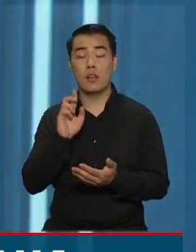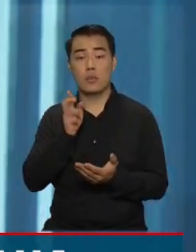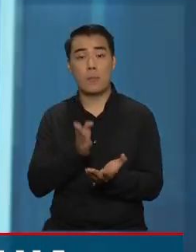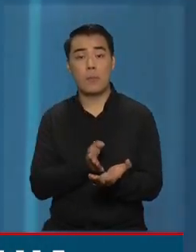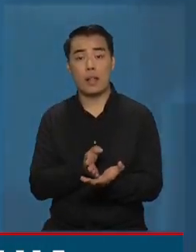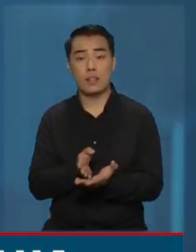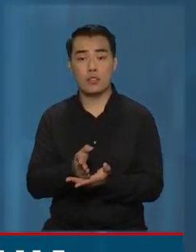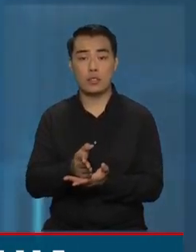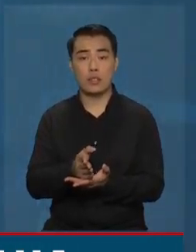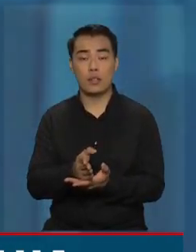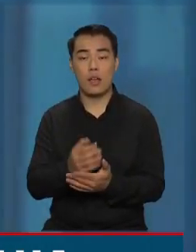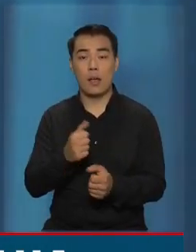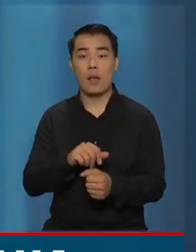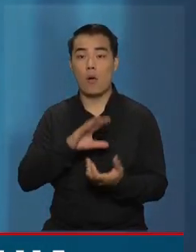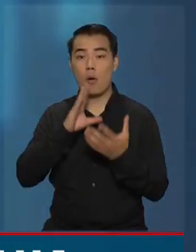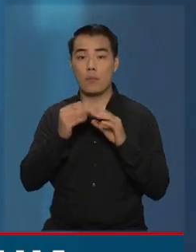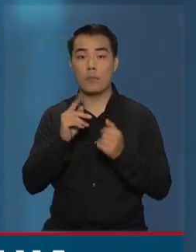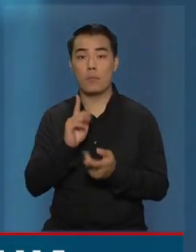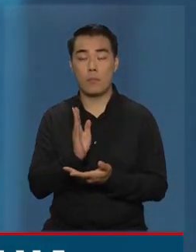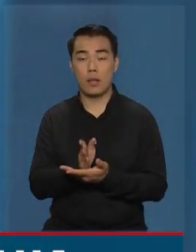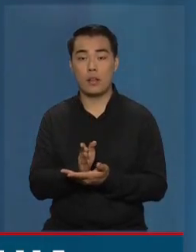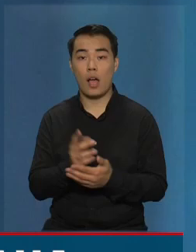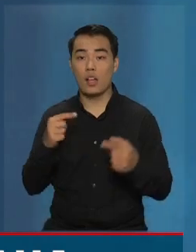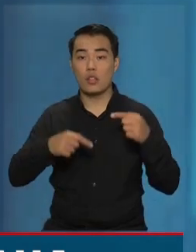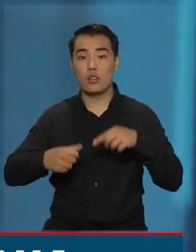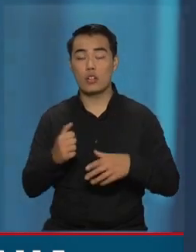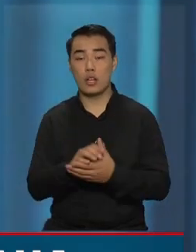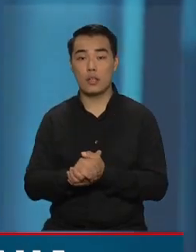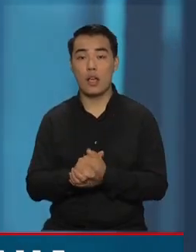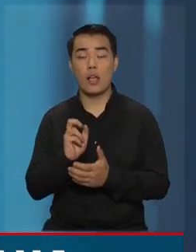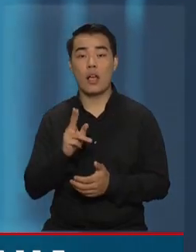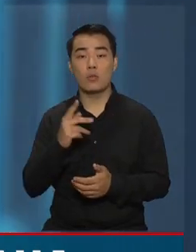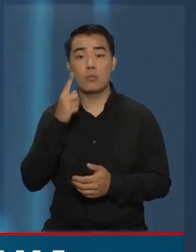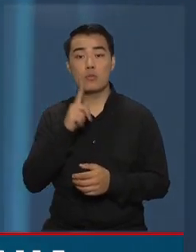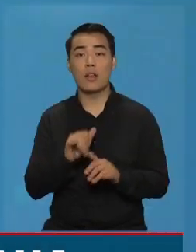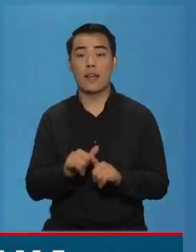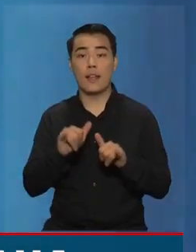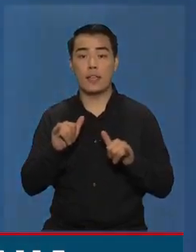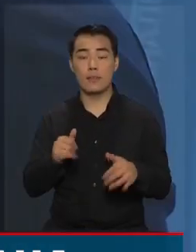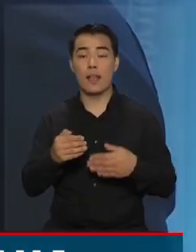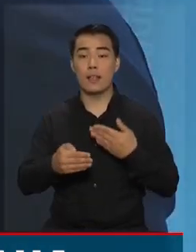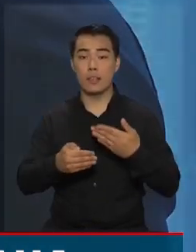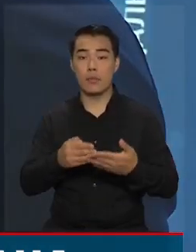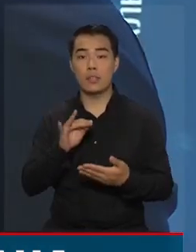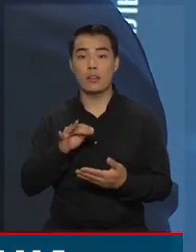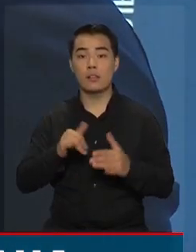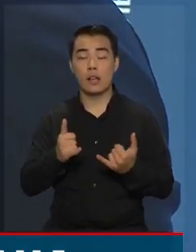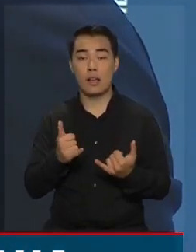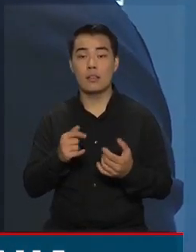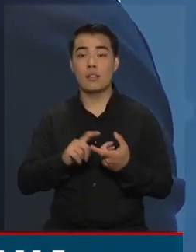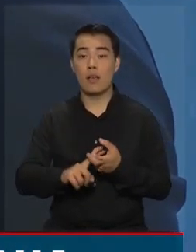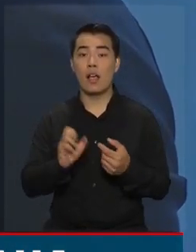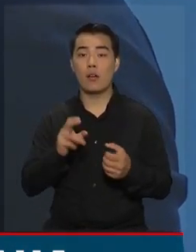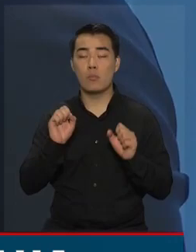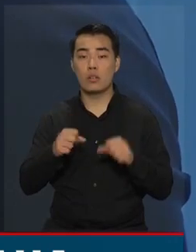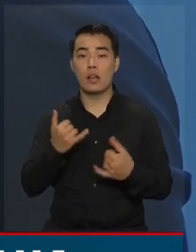геополитических настроенных отношений. Как вы расцениваете этапы развития и ситуацию на данный момент, как